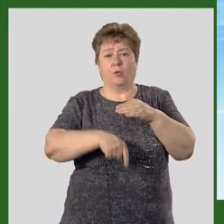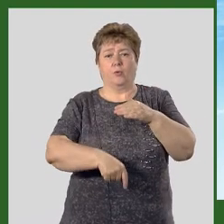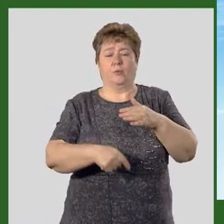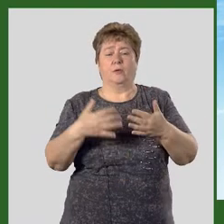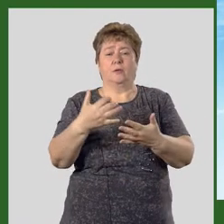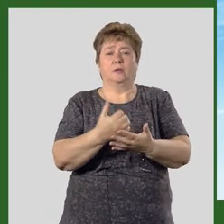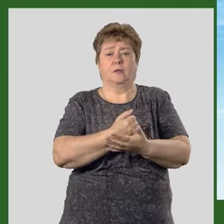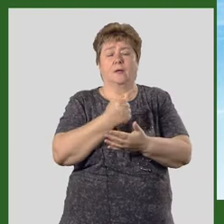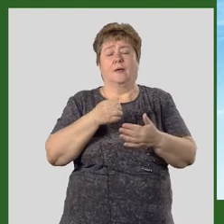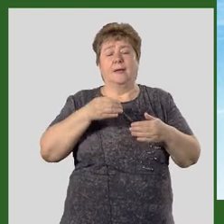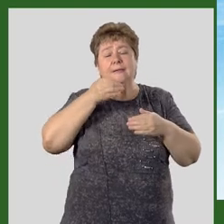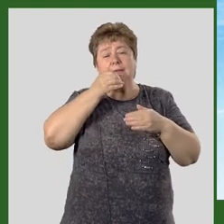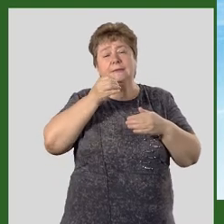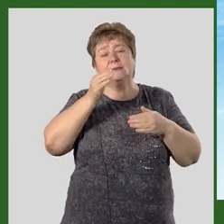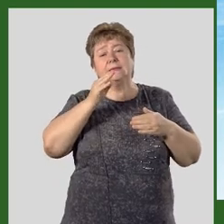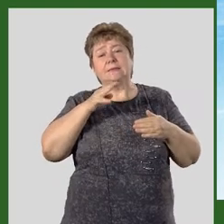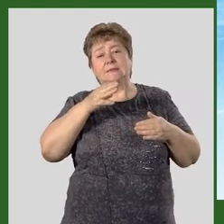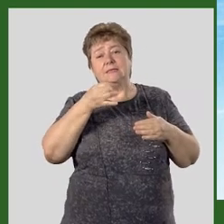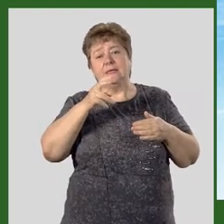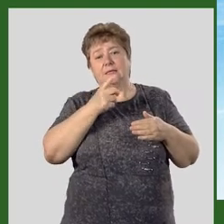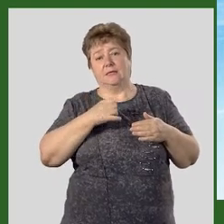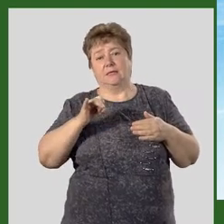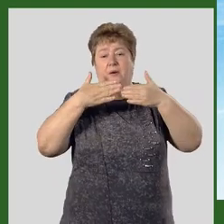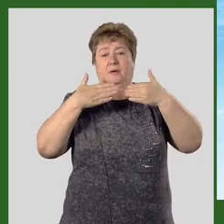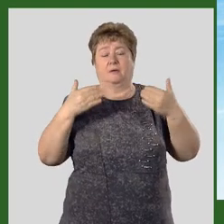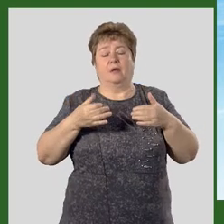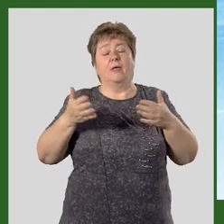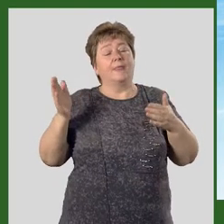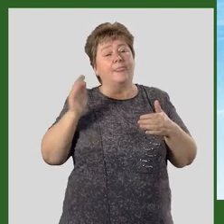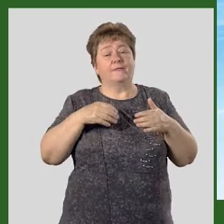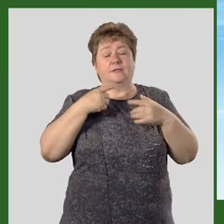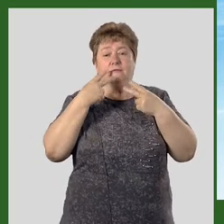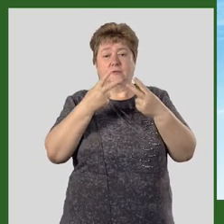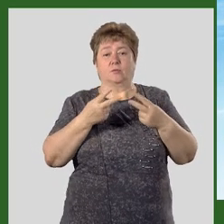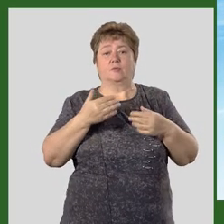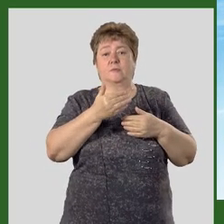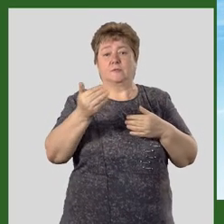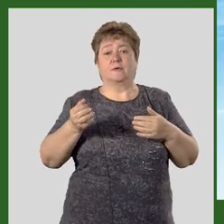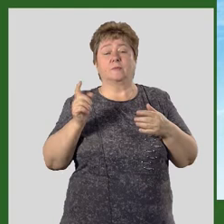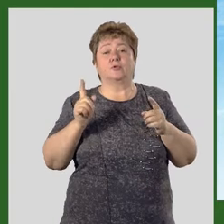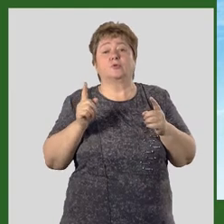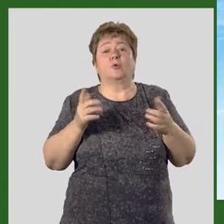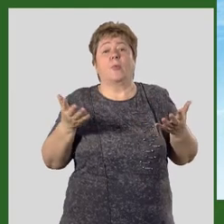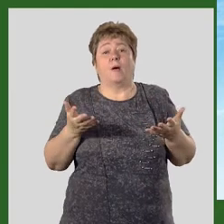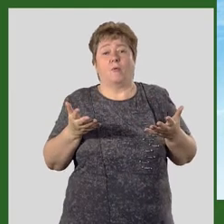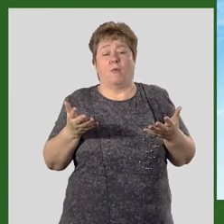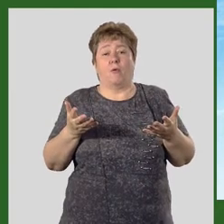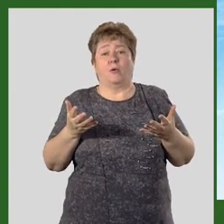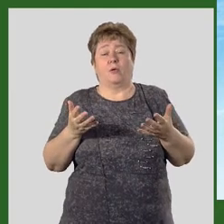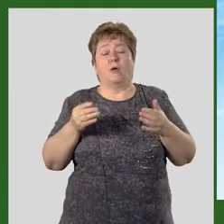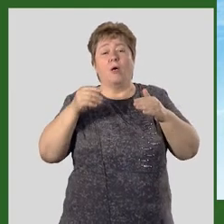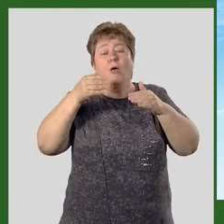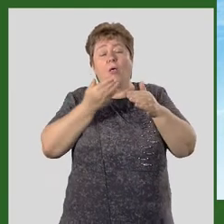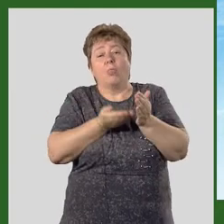Наибольшая глубина обнаружена в Тихом океане. Давайте вспомним с вами, что себя